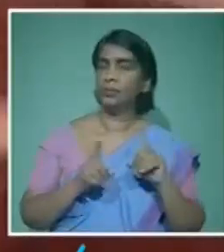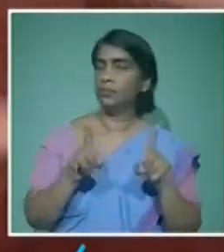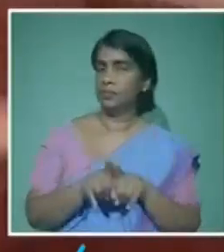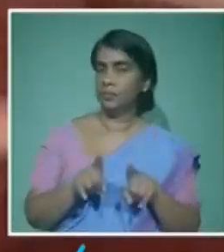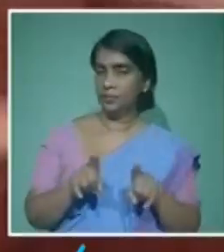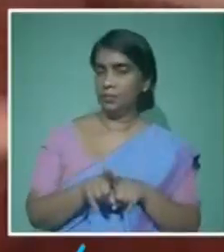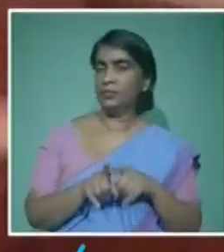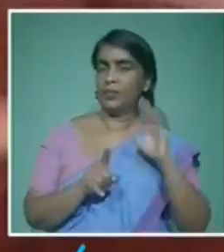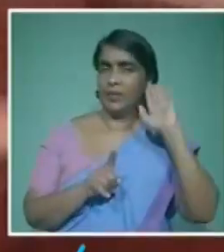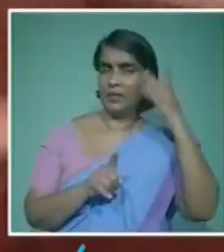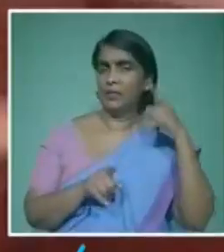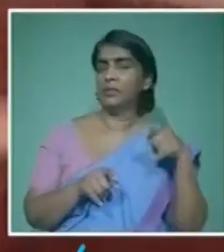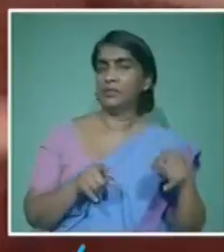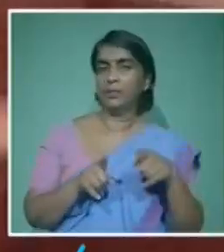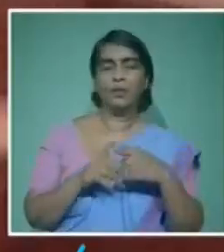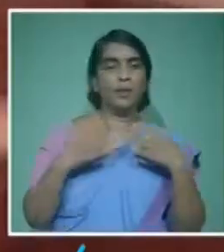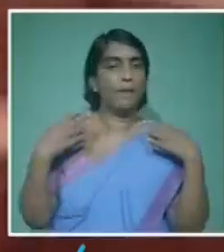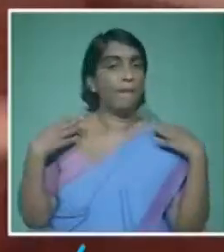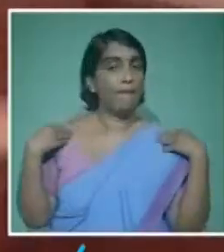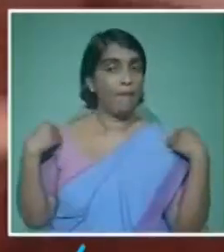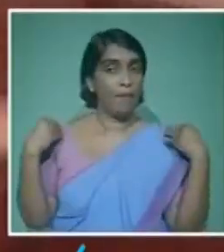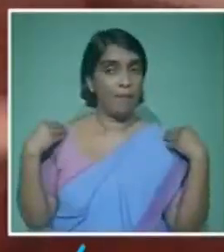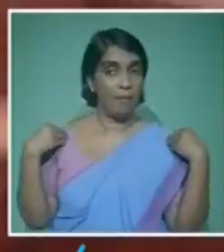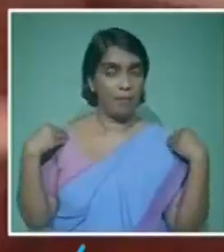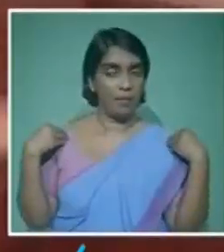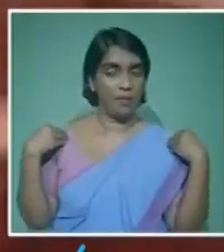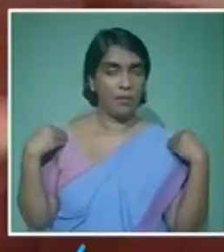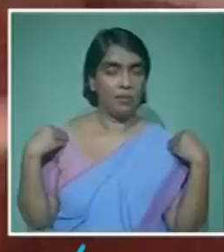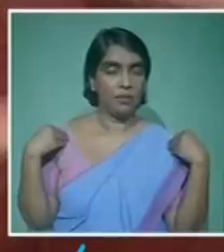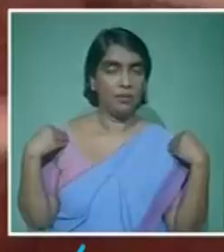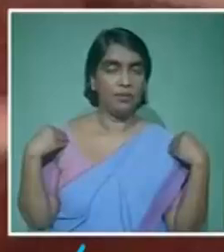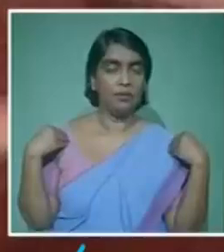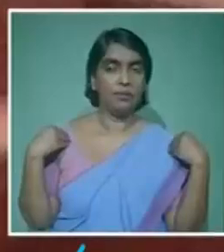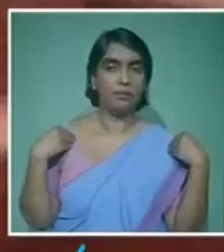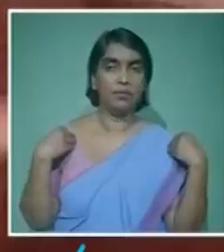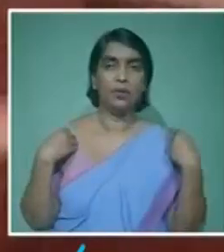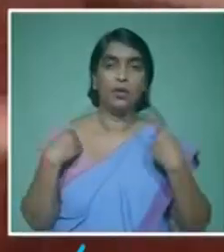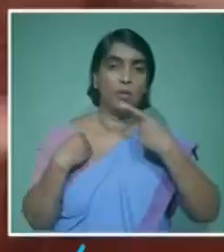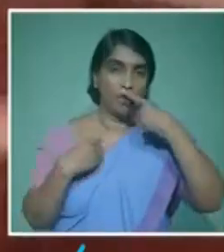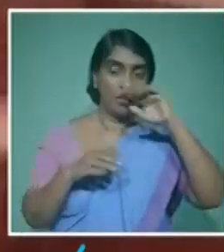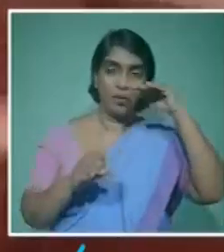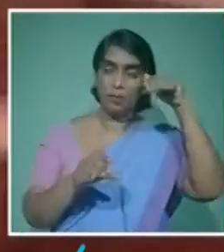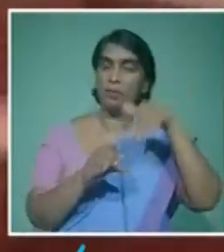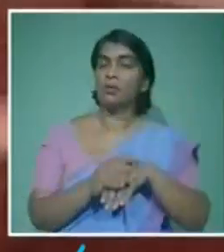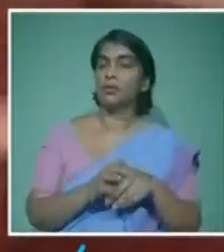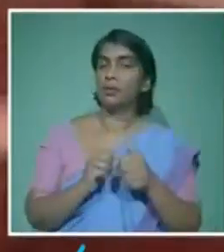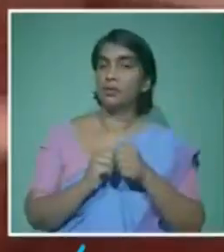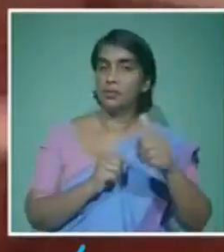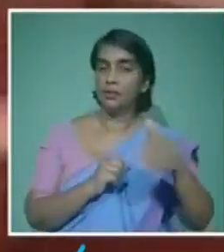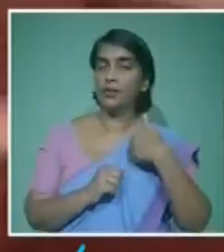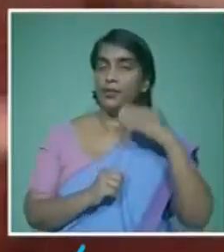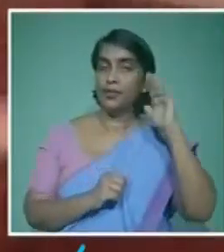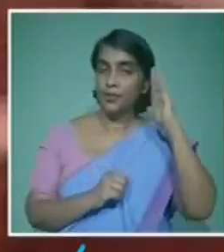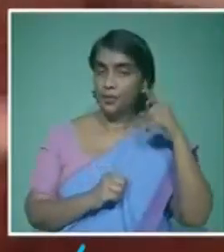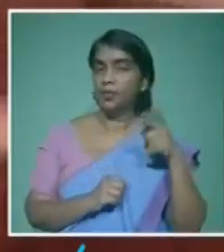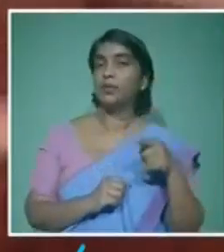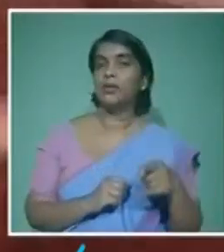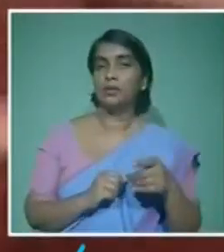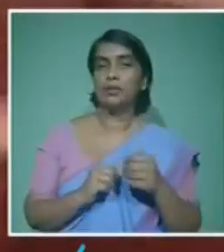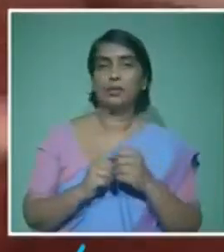படகுகள், கொங்கிரீட் கட்டமைப்புகள் போன்றவற்றை கடலில் இடுவதற்கான முயற்சிகளிலும் ஈடுபட்டு